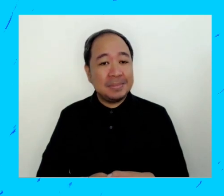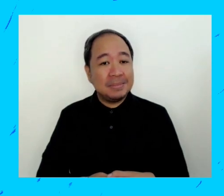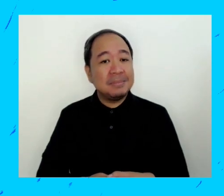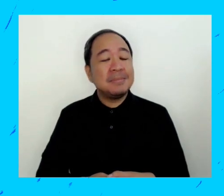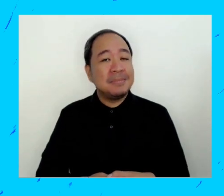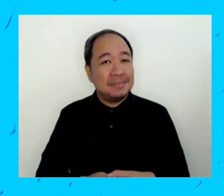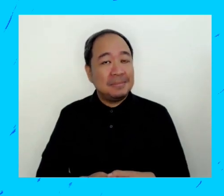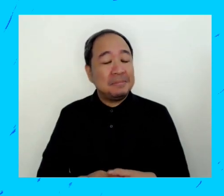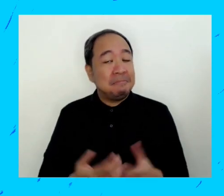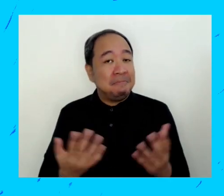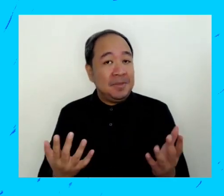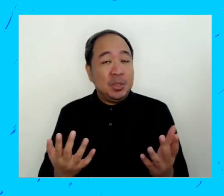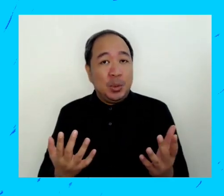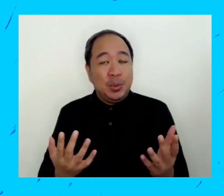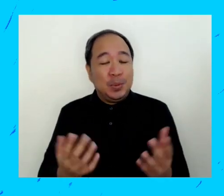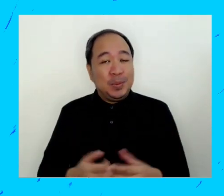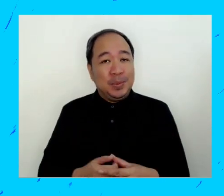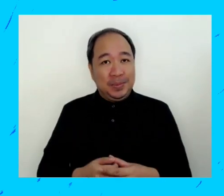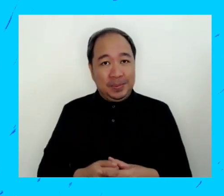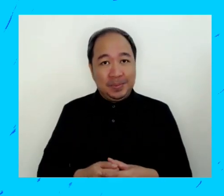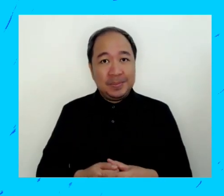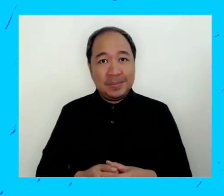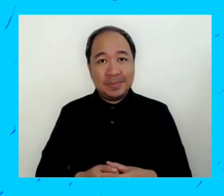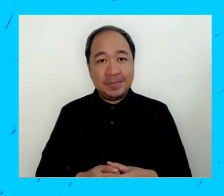Ok, bon.